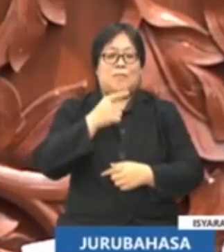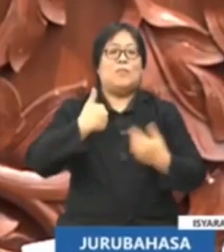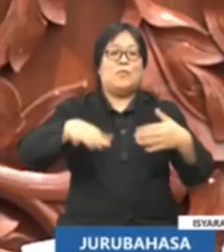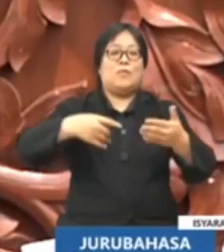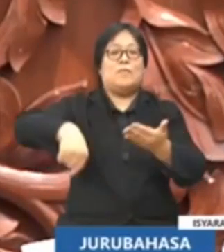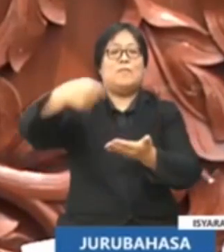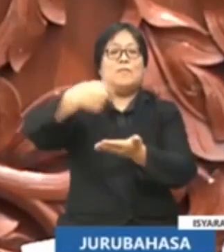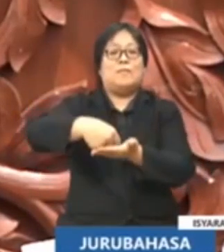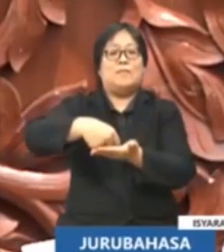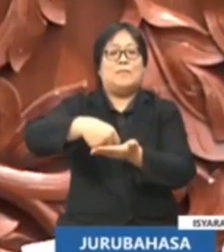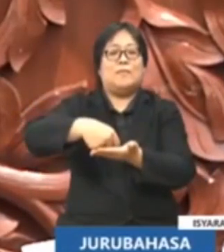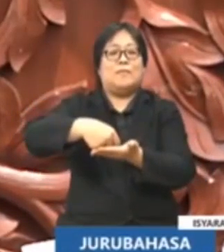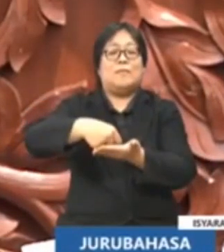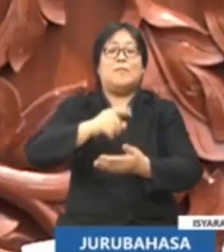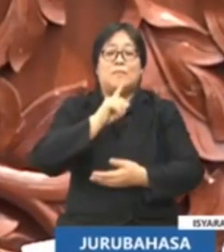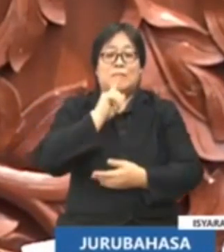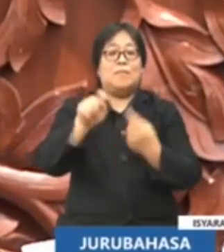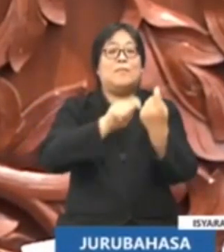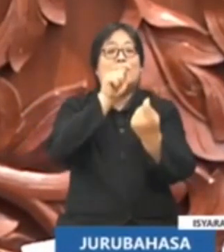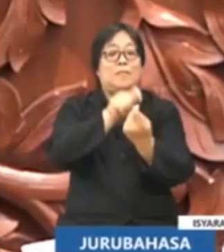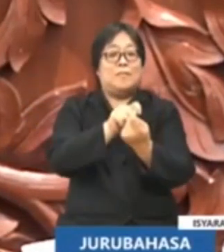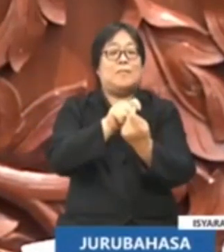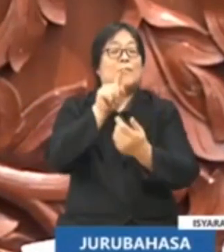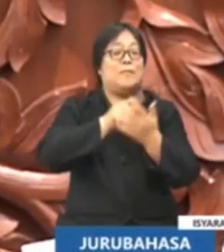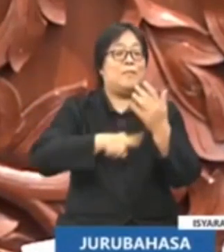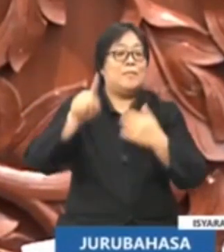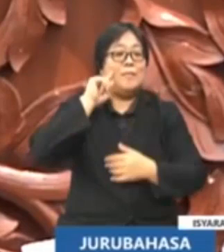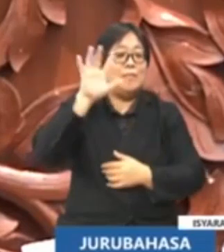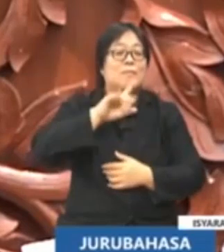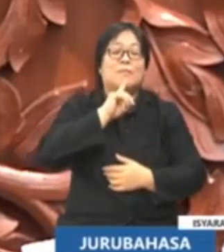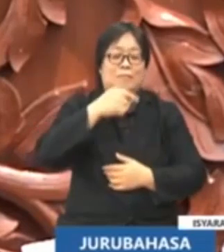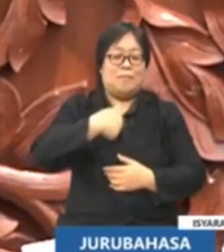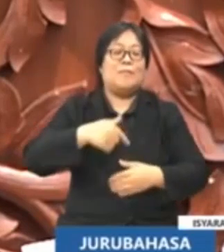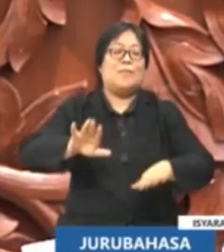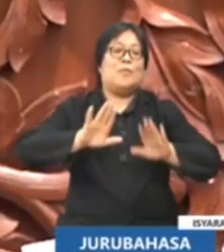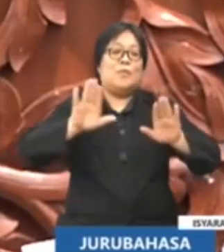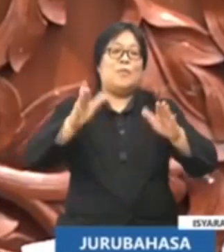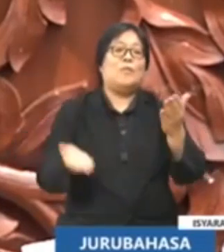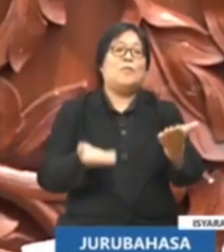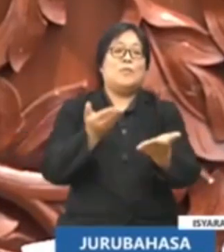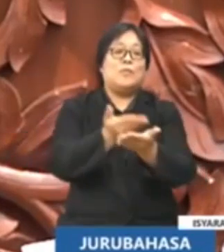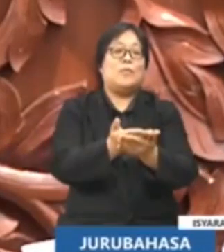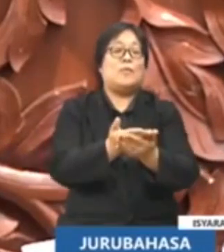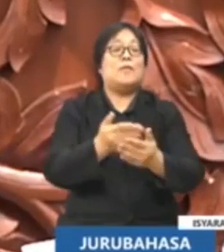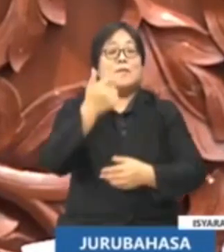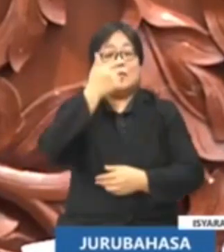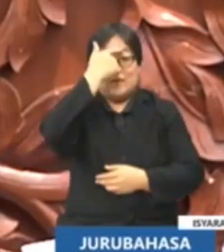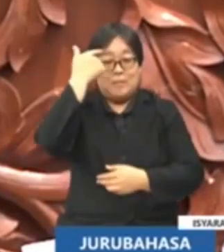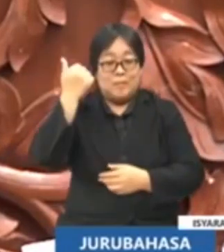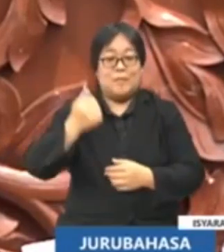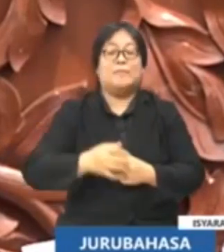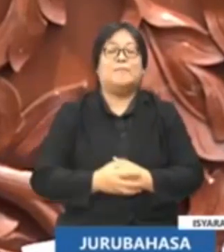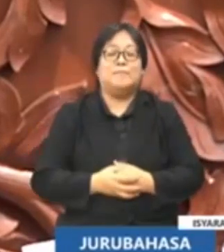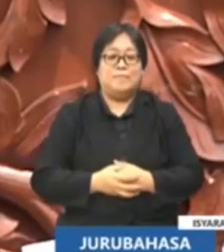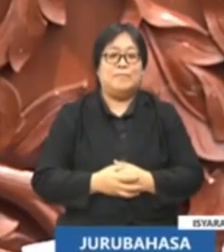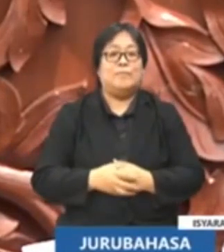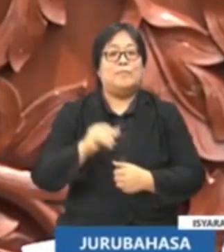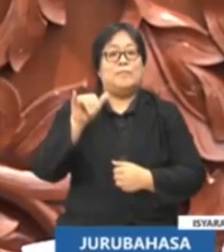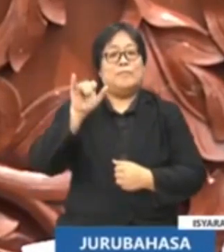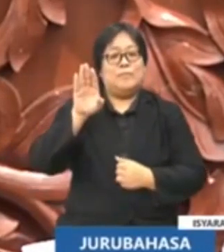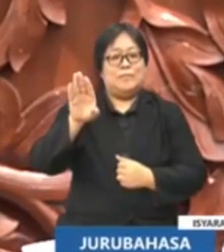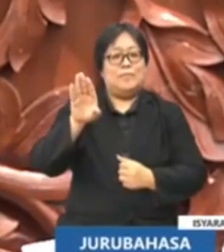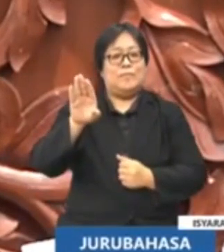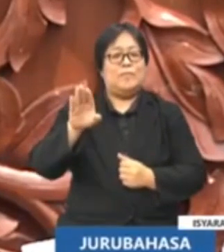menandatangani surat itu memang tepat lah jangkanya Muhammad senantiasa ingin menolak usul tersebut karena yang